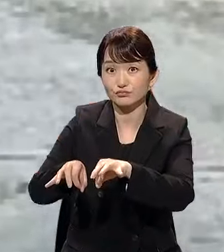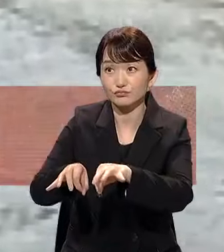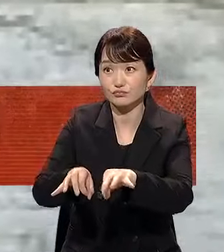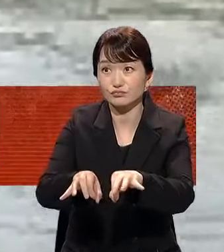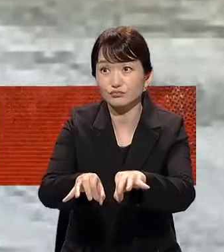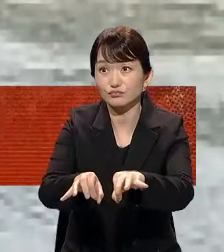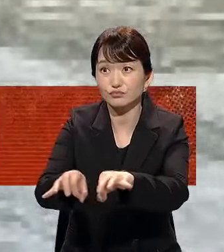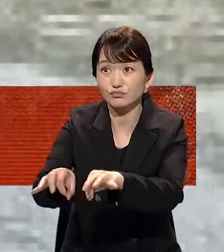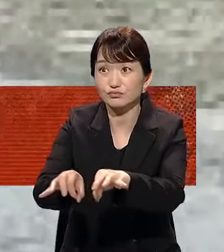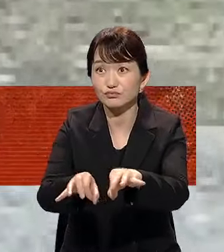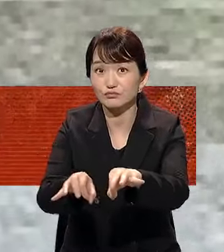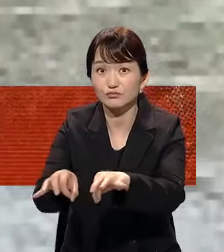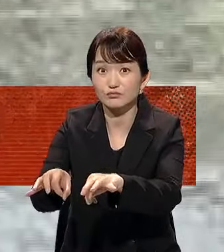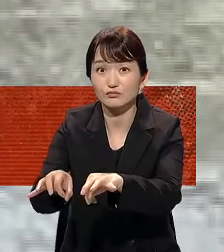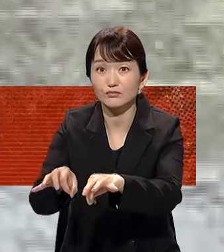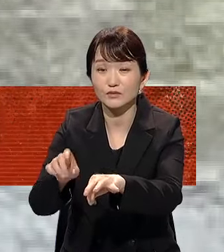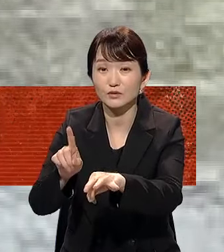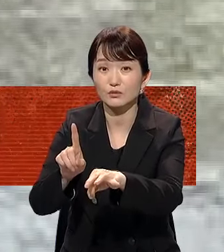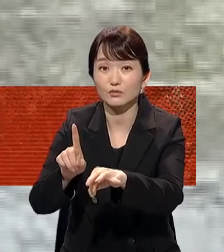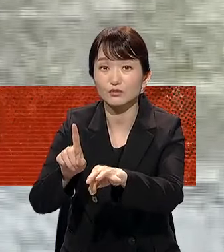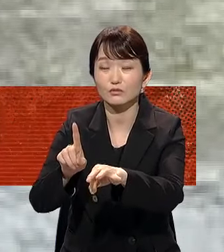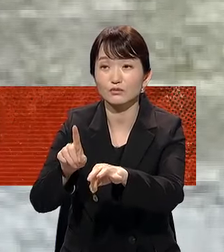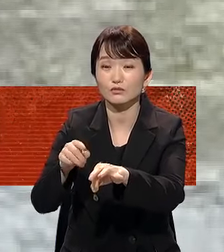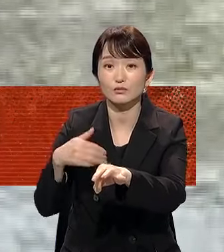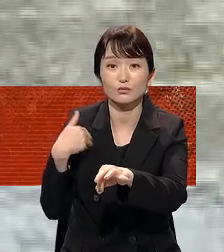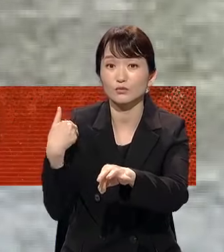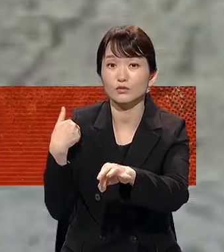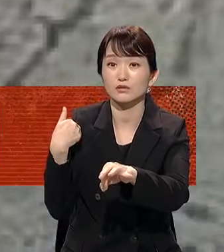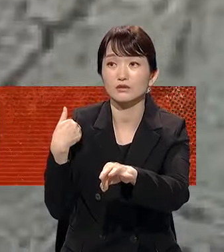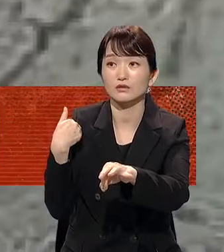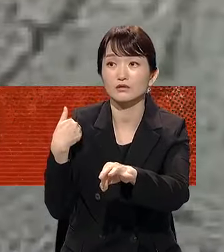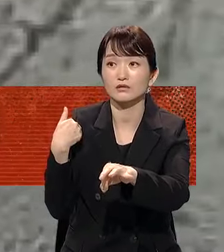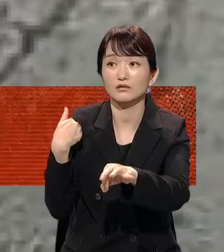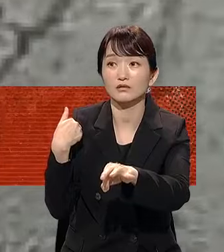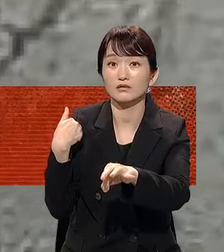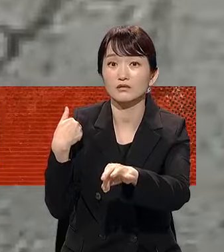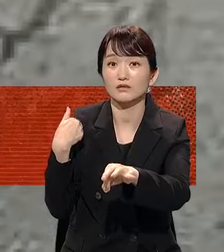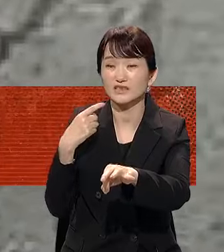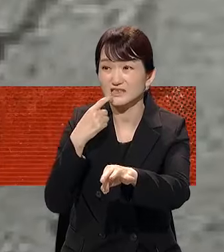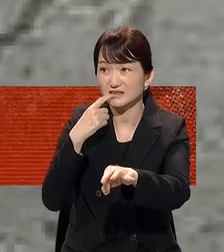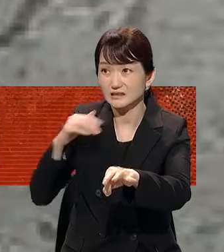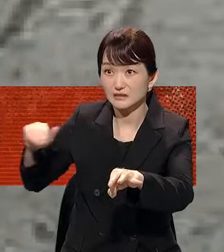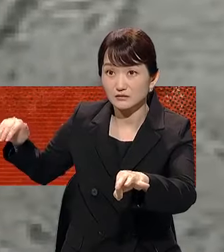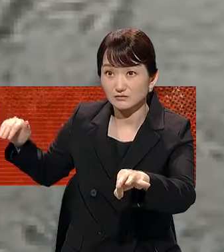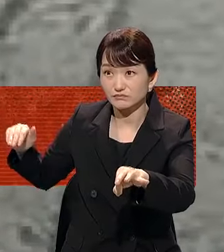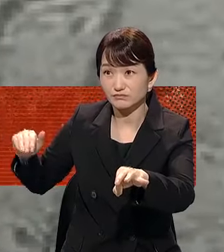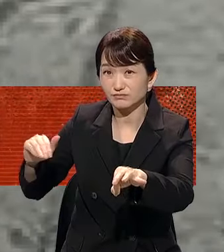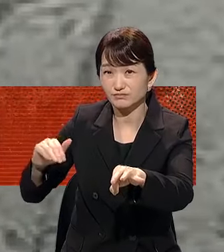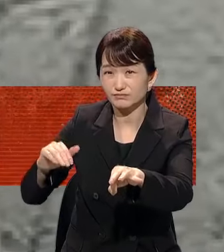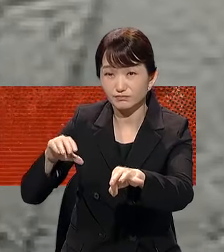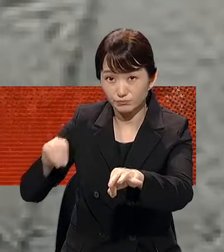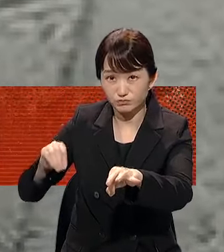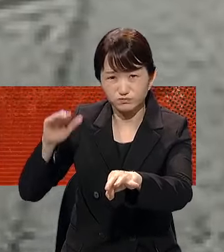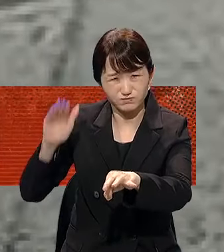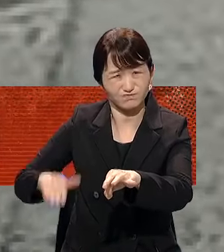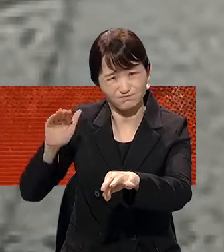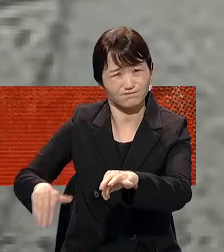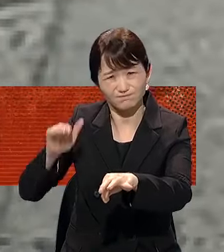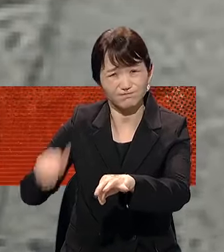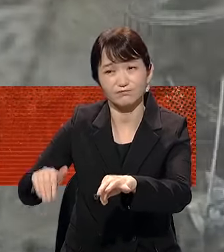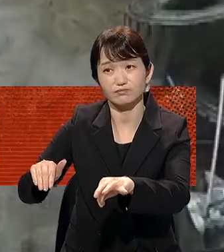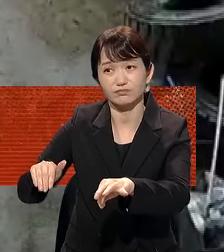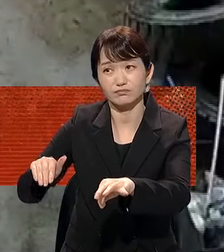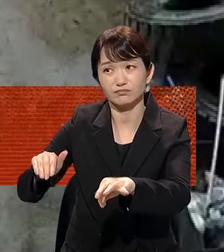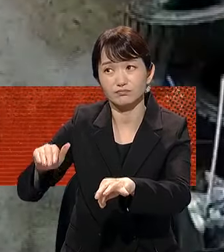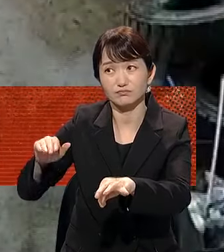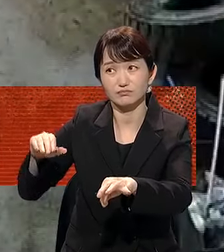아이 엄마는 아직 무슨 일이 일어났는지 꿈에도 모르는 상황인데요. 그런데 달려오던 흰색 차량이 곧바로 멈춰서서 경적을